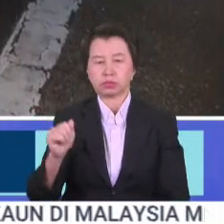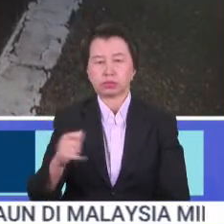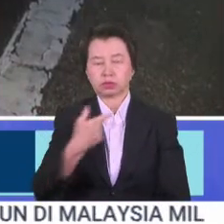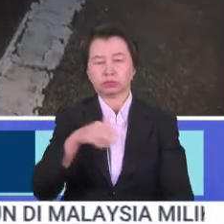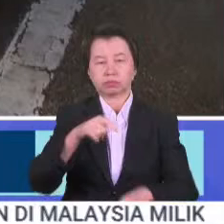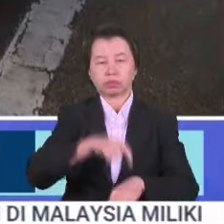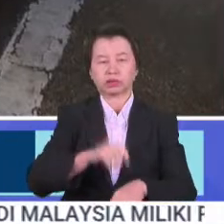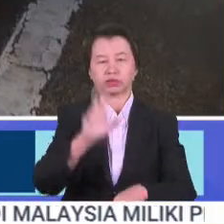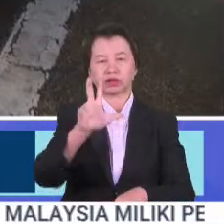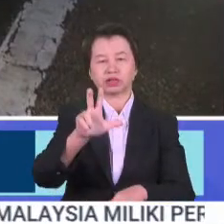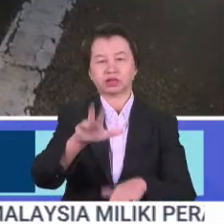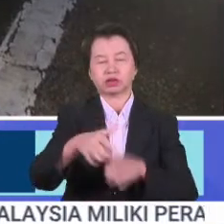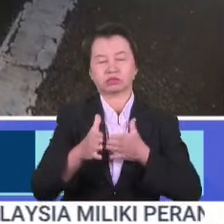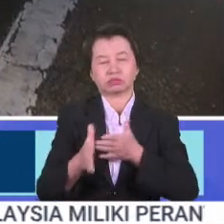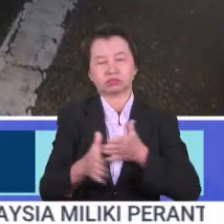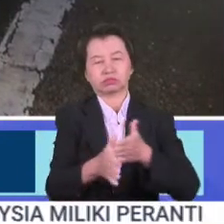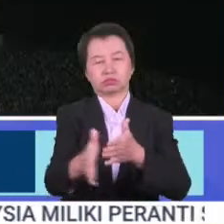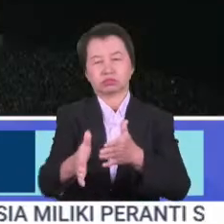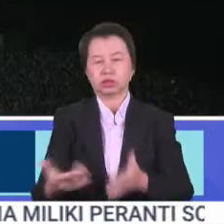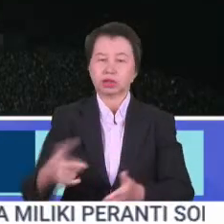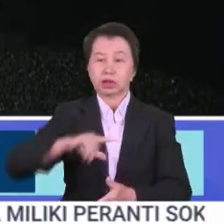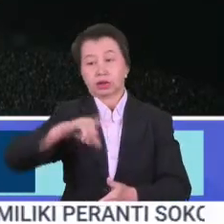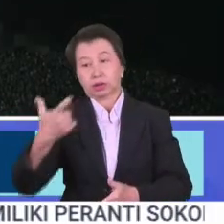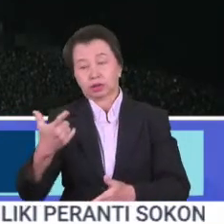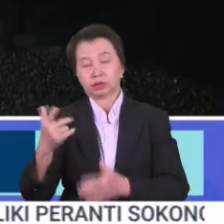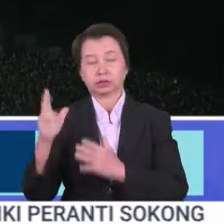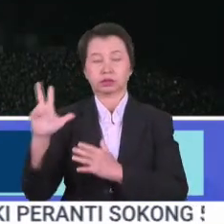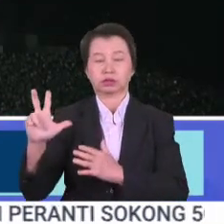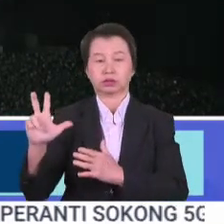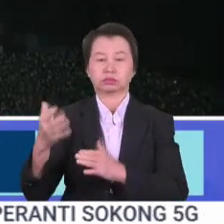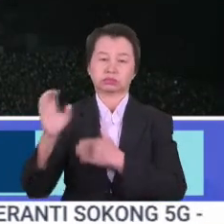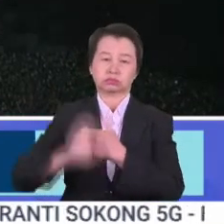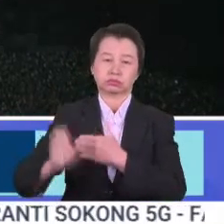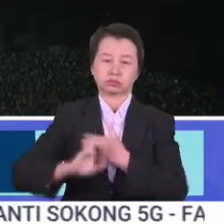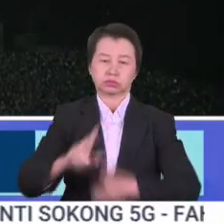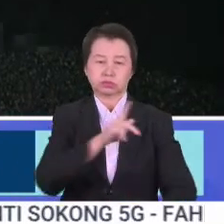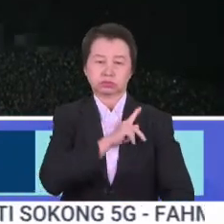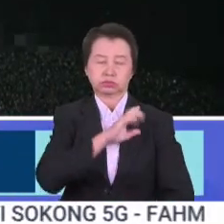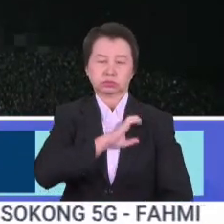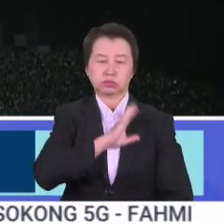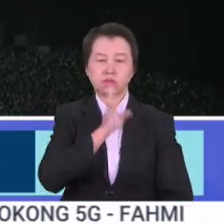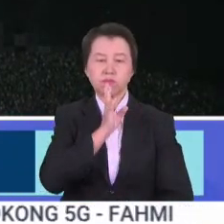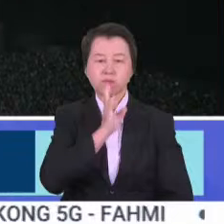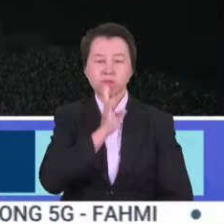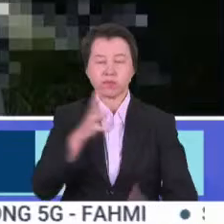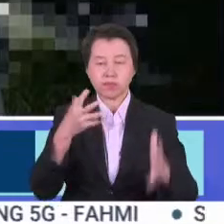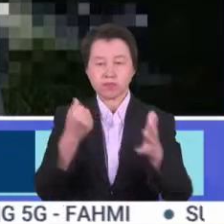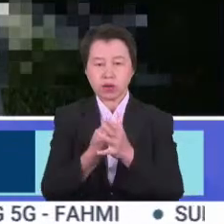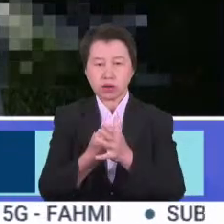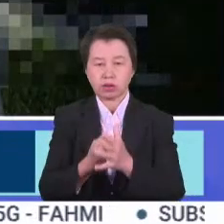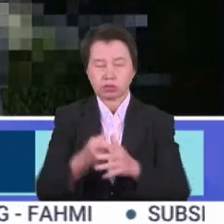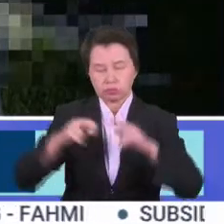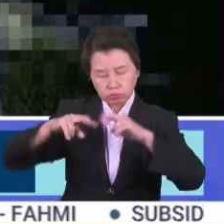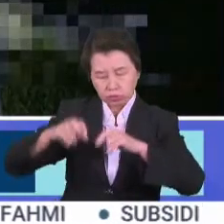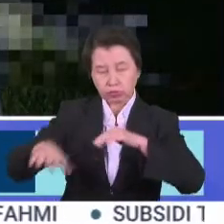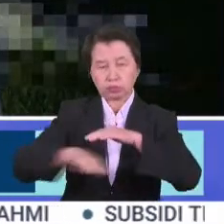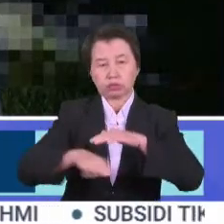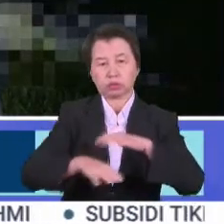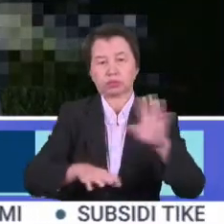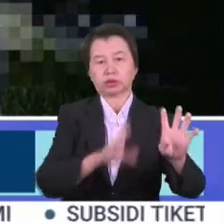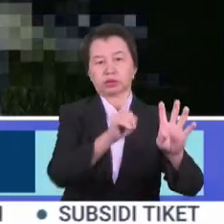berkonvoi. Tiga yang lain turut cedera. Ketua Polis Daerah Dungun mengesahkan kemalangan berkenaan. Kes berkenaan disiasat di bawah